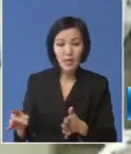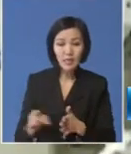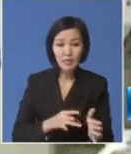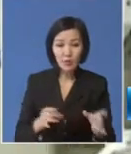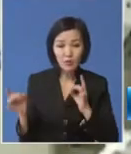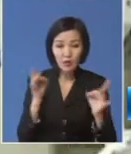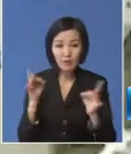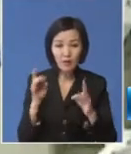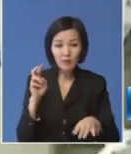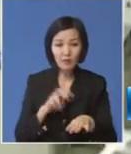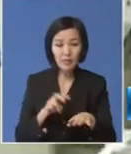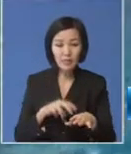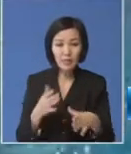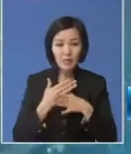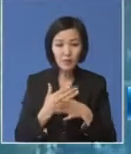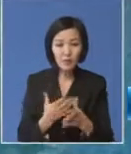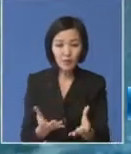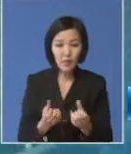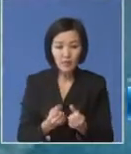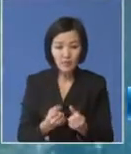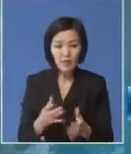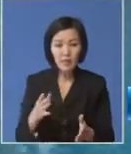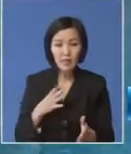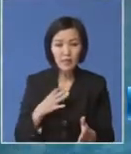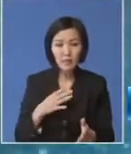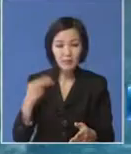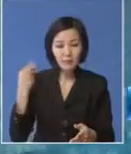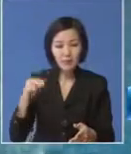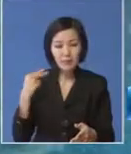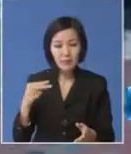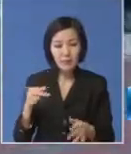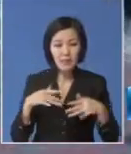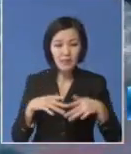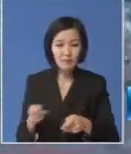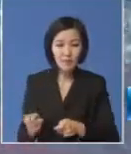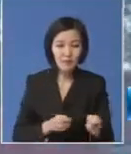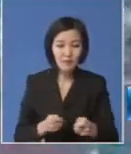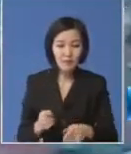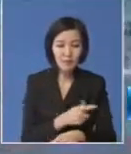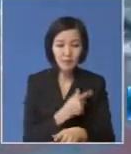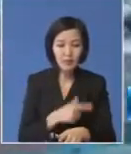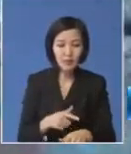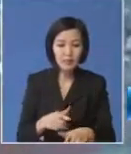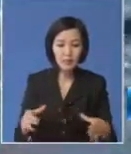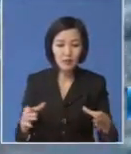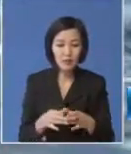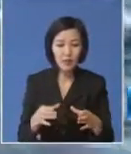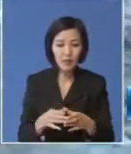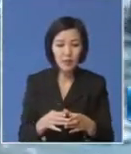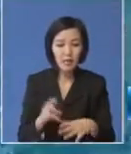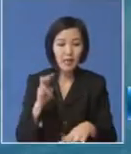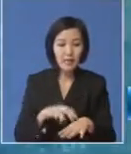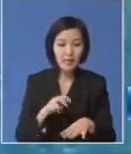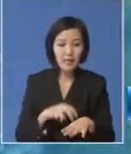қағып аққалаттылардың көмегіне жүгінді. Қазақстан Республикасы президенті іс басқармасы медициналық орталығы ауруханасының эндоскопист